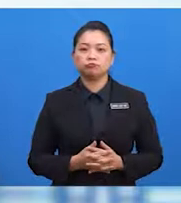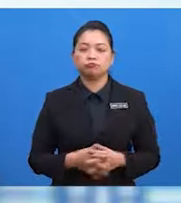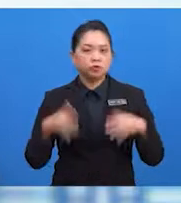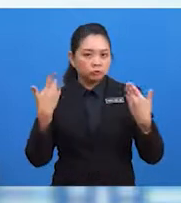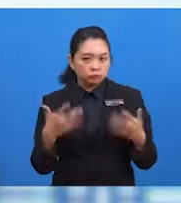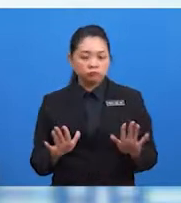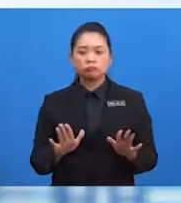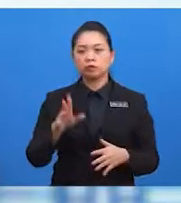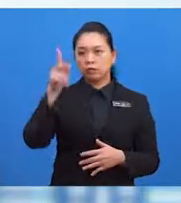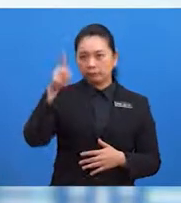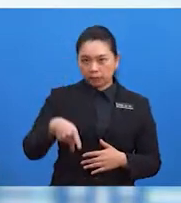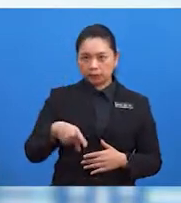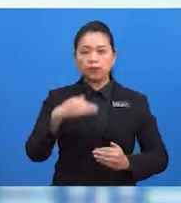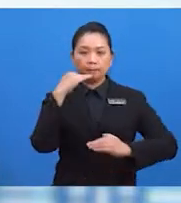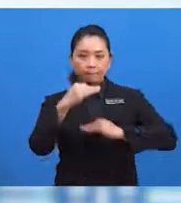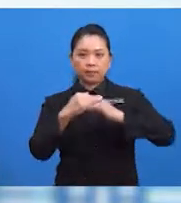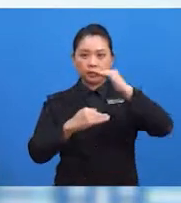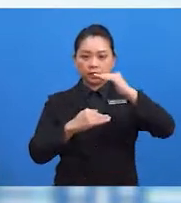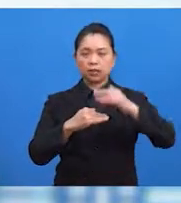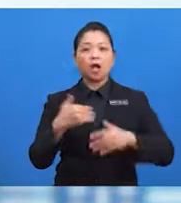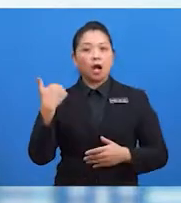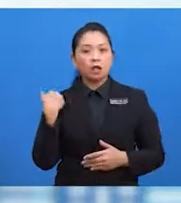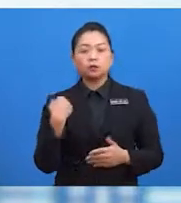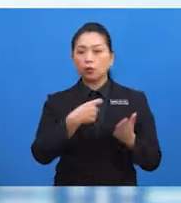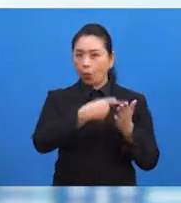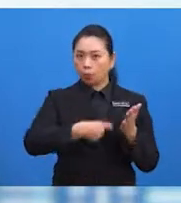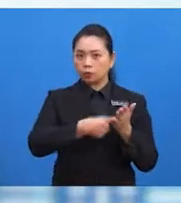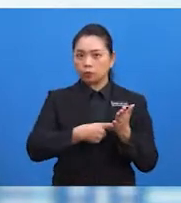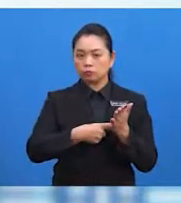Sudah pasti pembinaan ini melibatkan kos yang banyak.